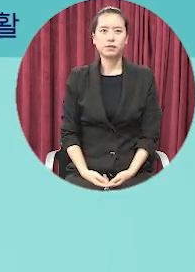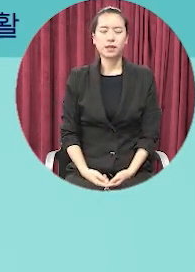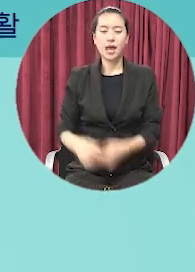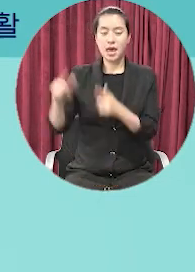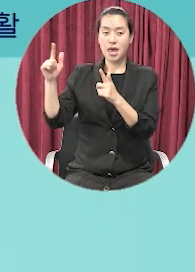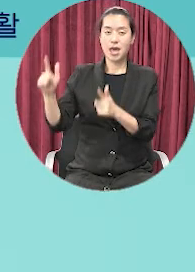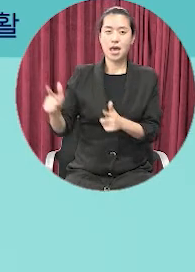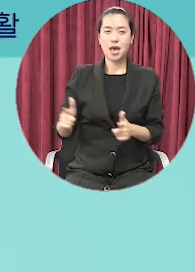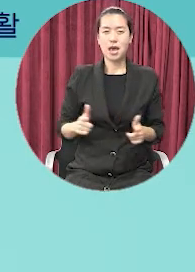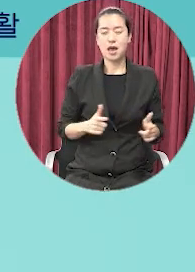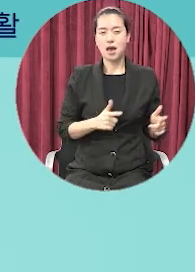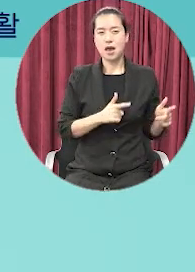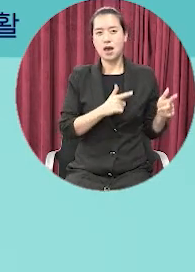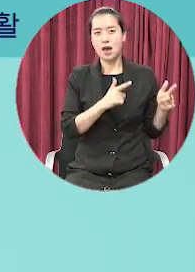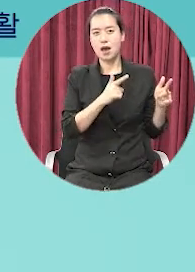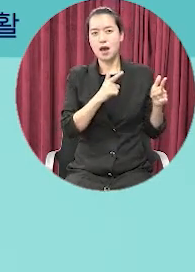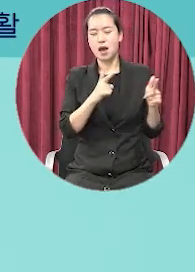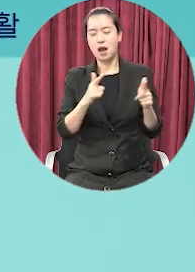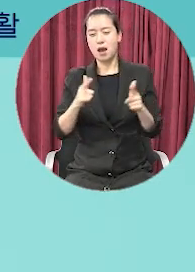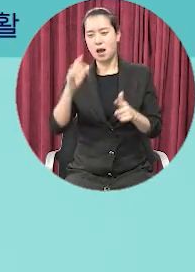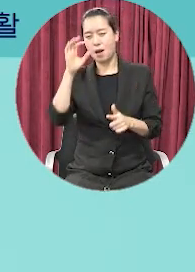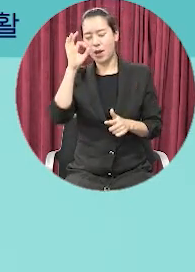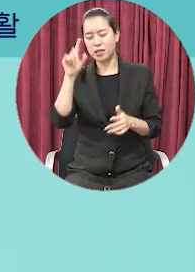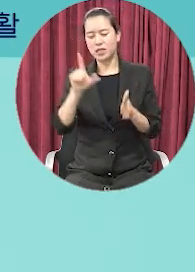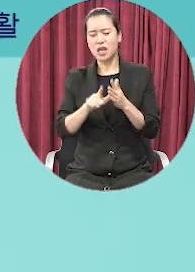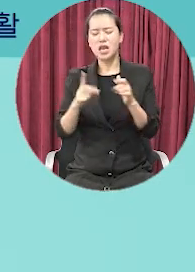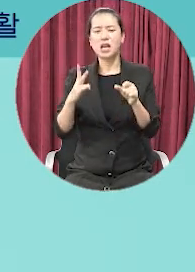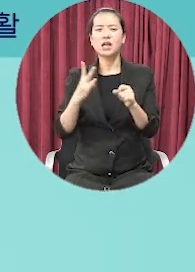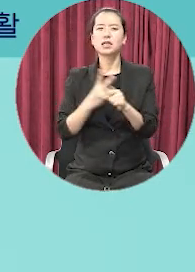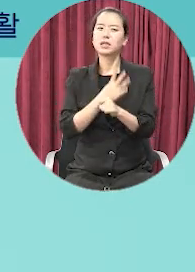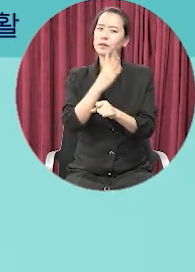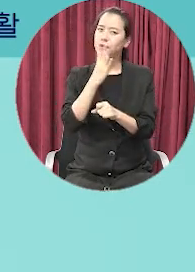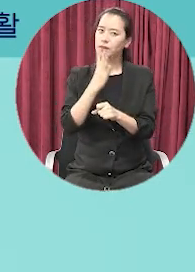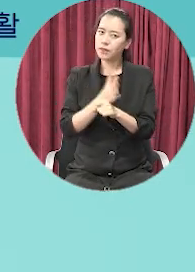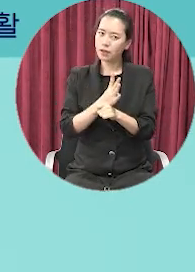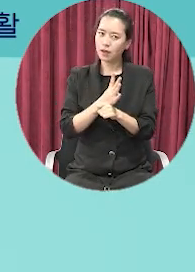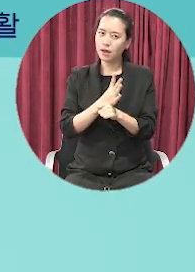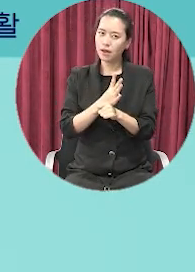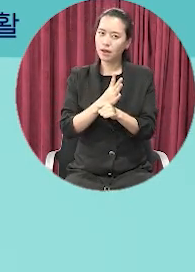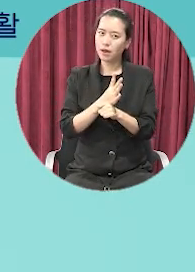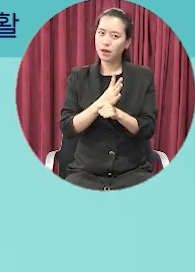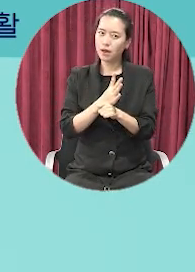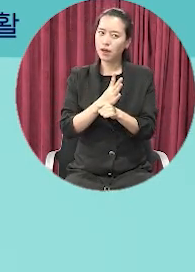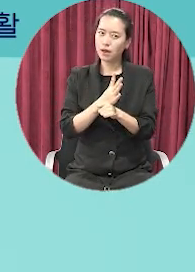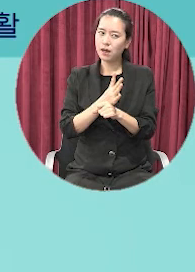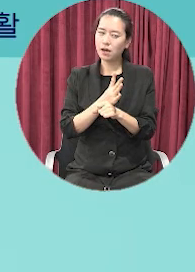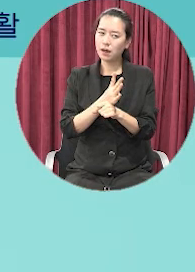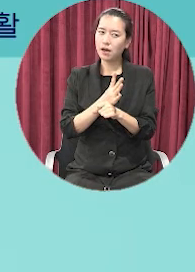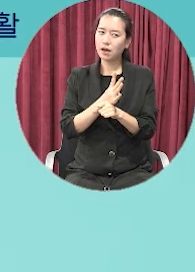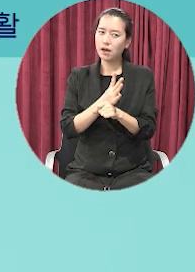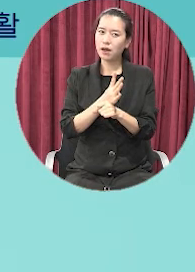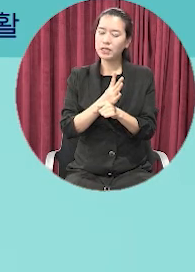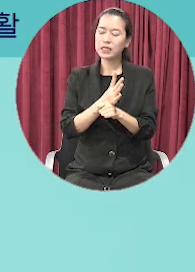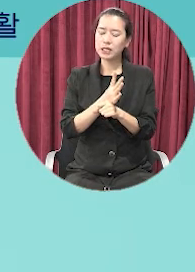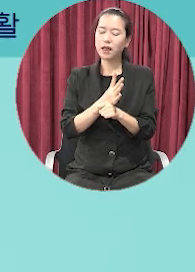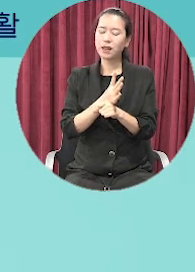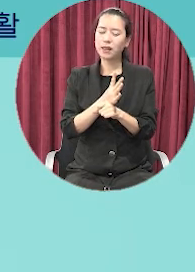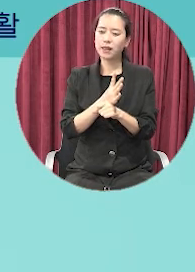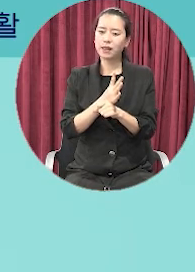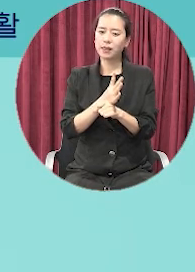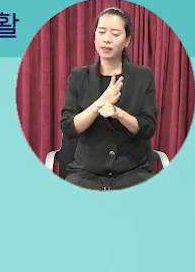하루 중에도 거의 24시간 내지는 굉장히 많은 시간을 돌봄에